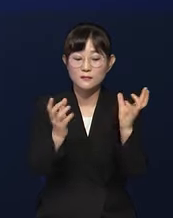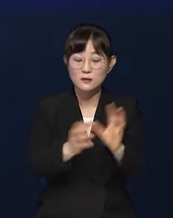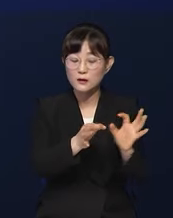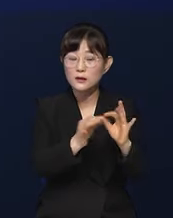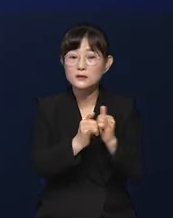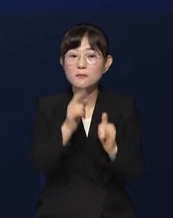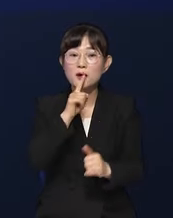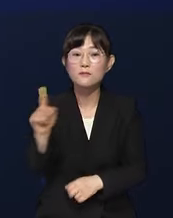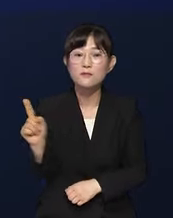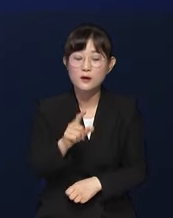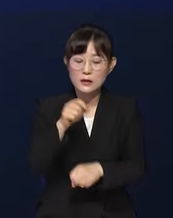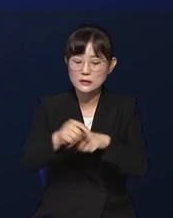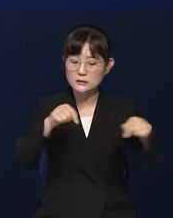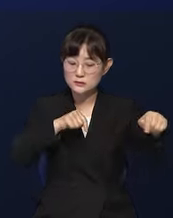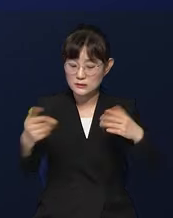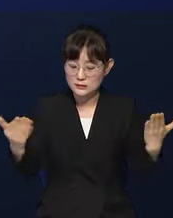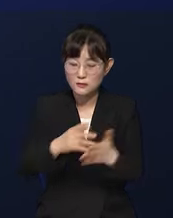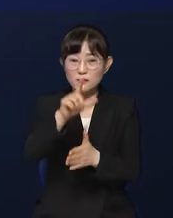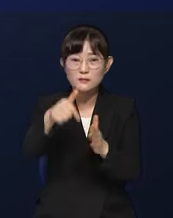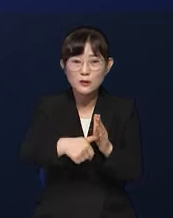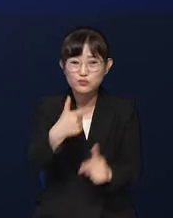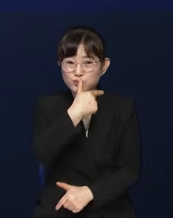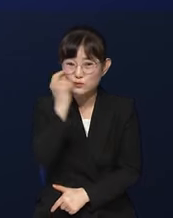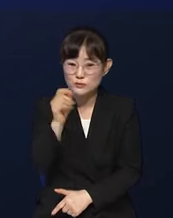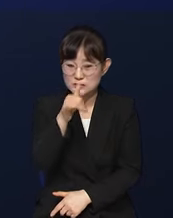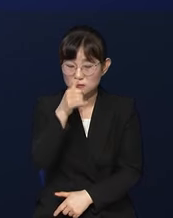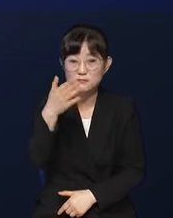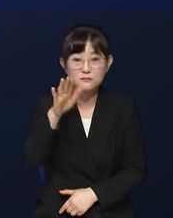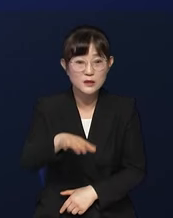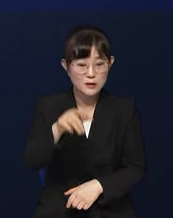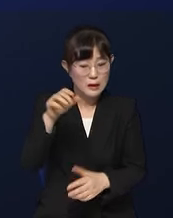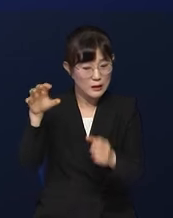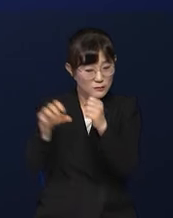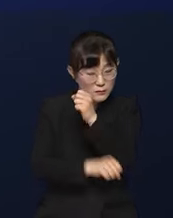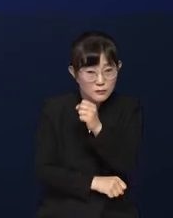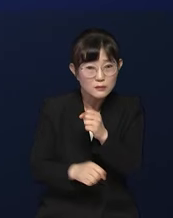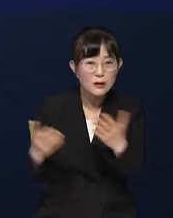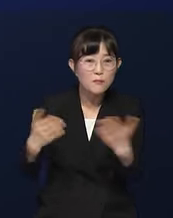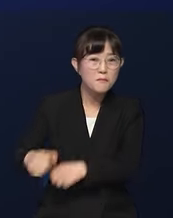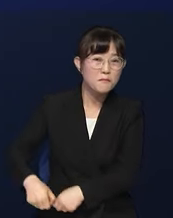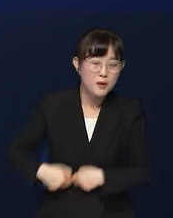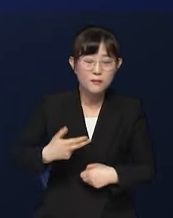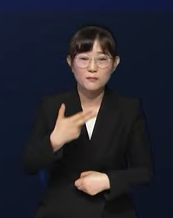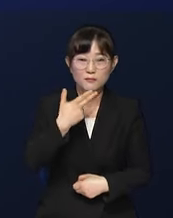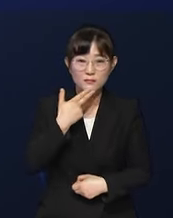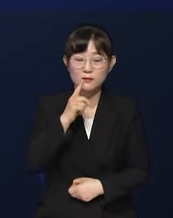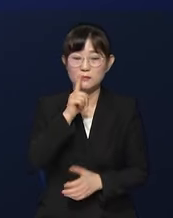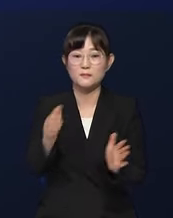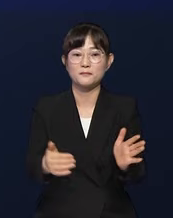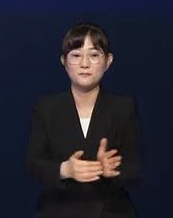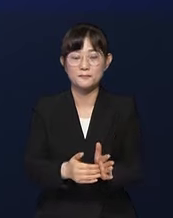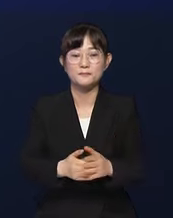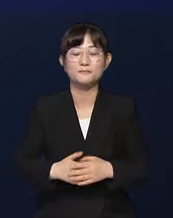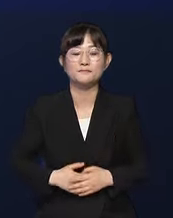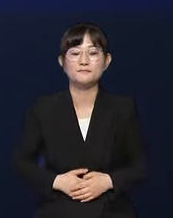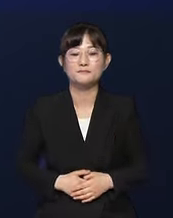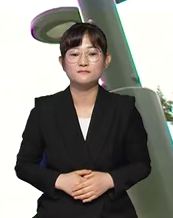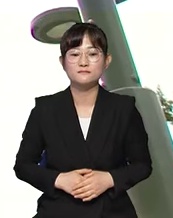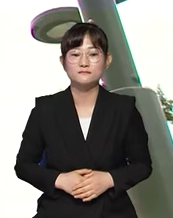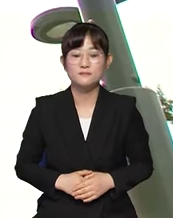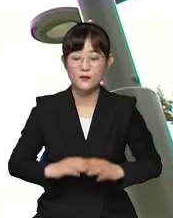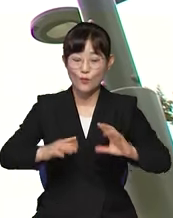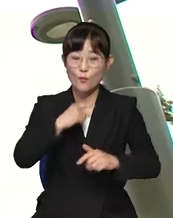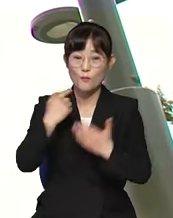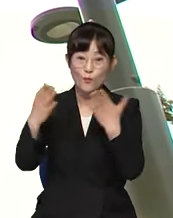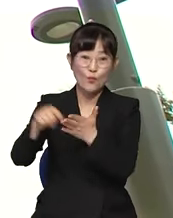관계자는 행정 처리 과정에서 미흡한 점이 있었지만 횡령이나 배임 등의 의도는 없었다고 입장을 전했습니다